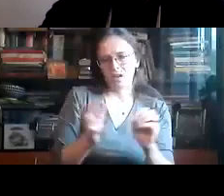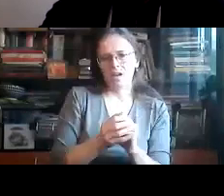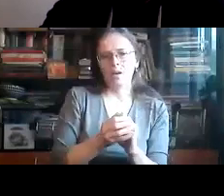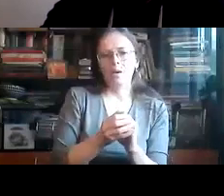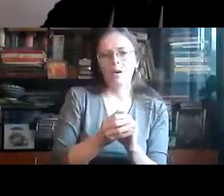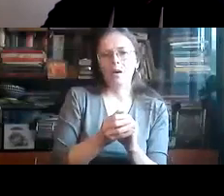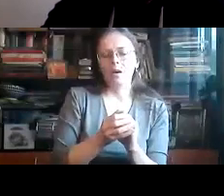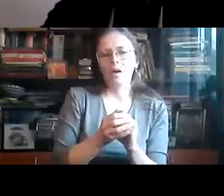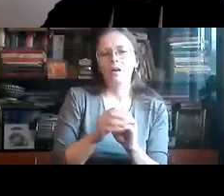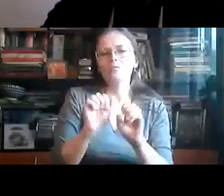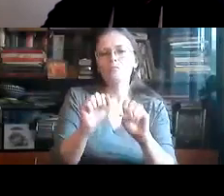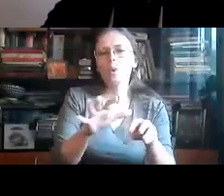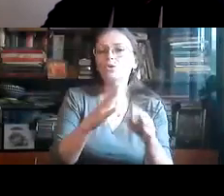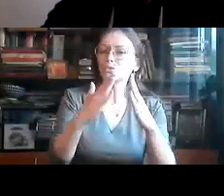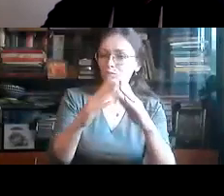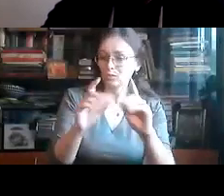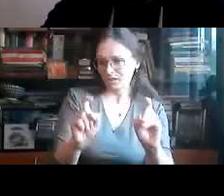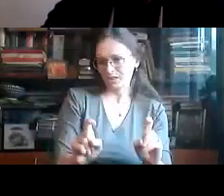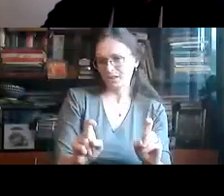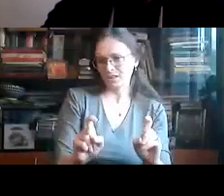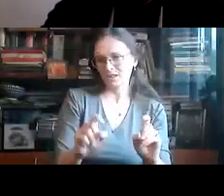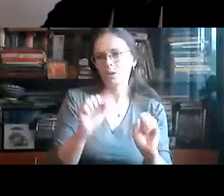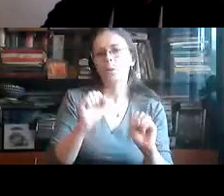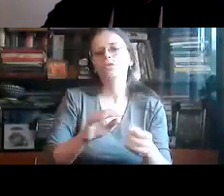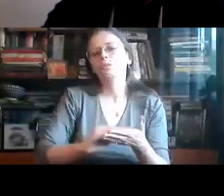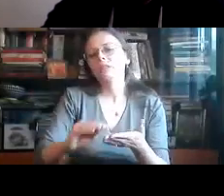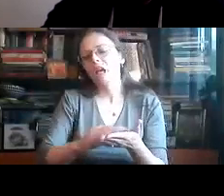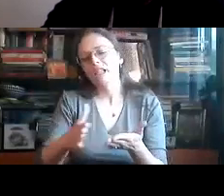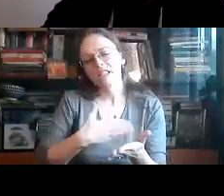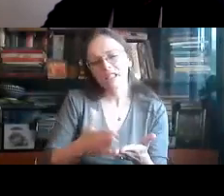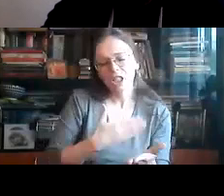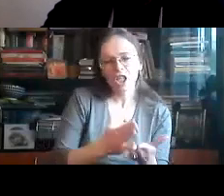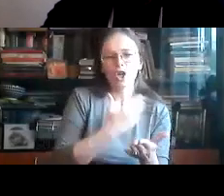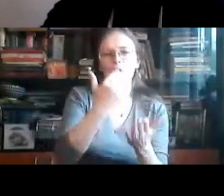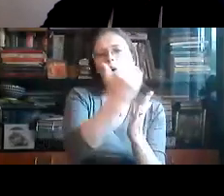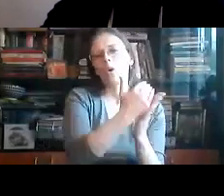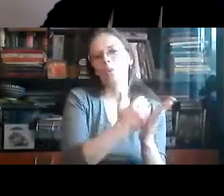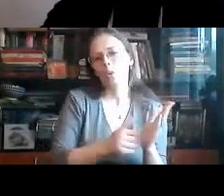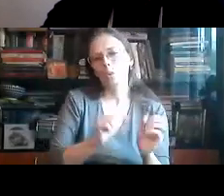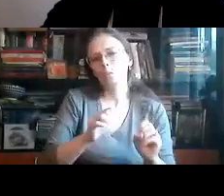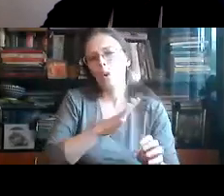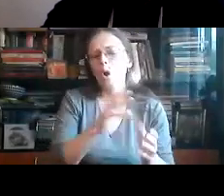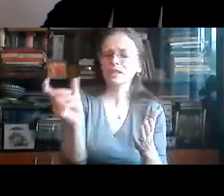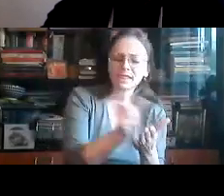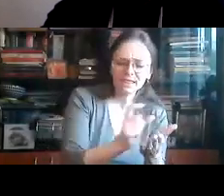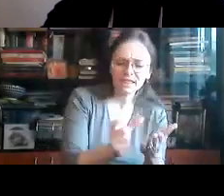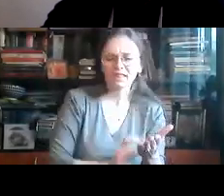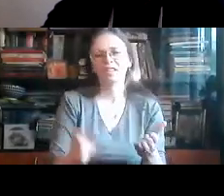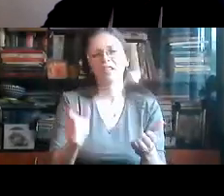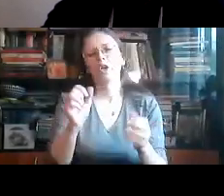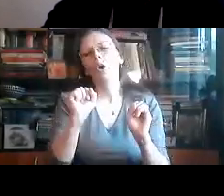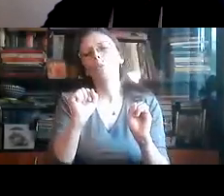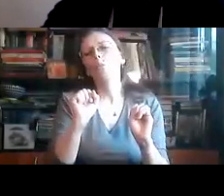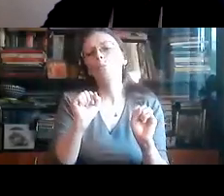книгу, можно сидеть, писать полотно, творить там какое-то искусство еще, писать стихи. А вот